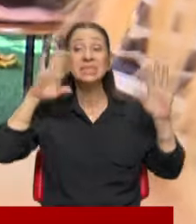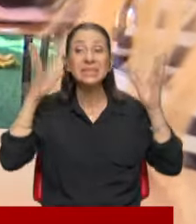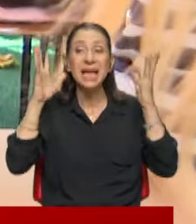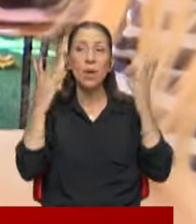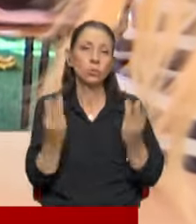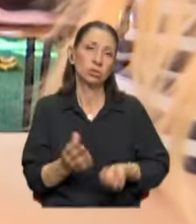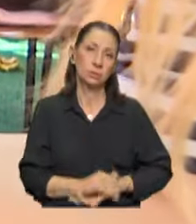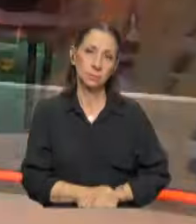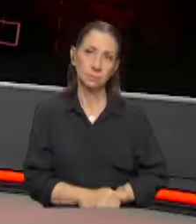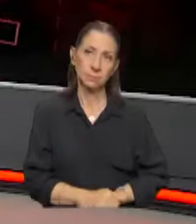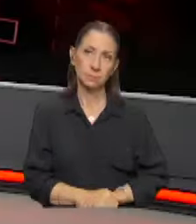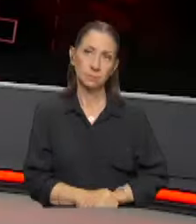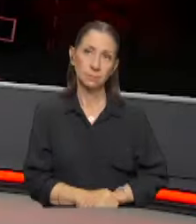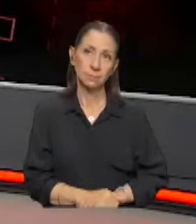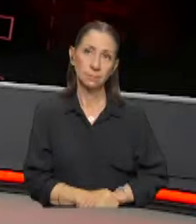üzere.